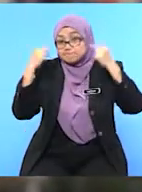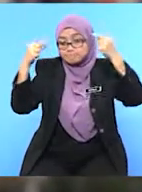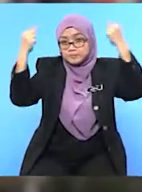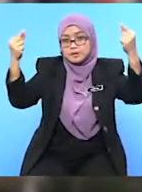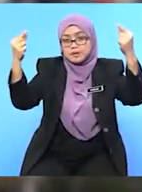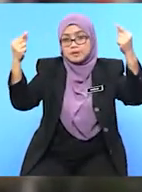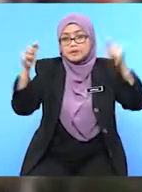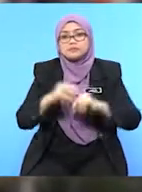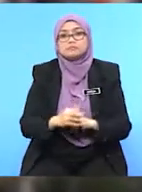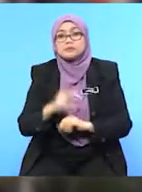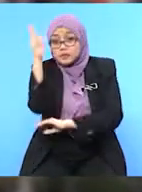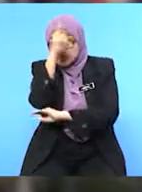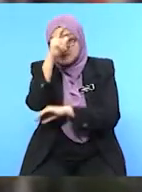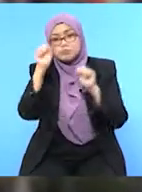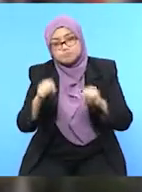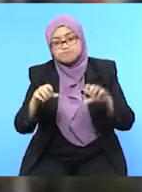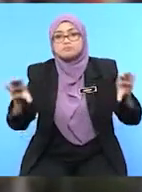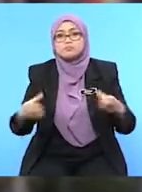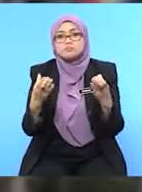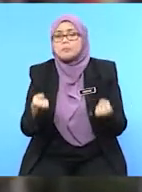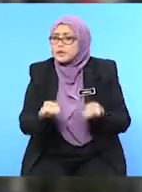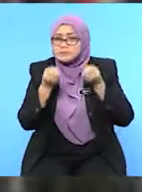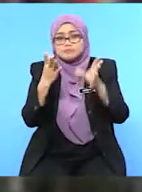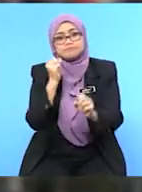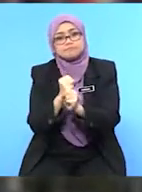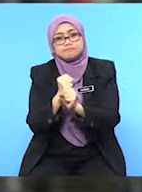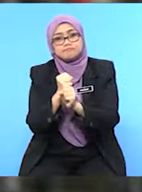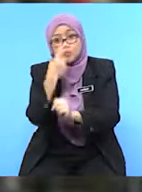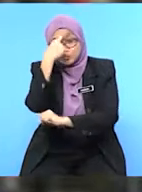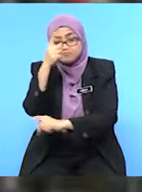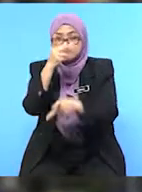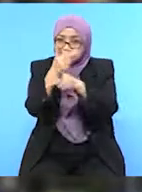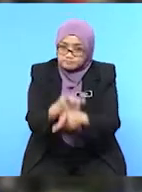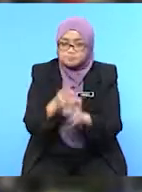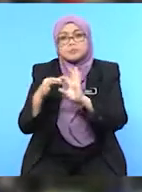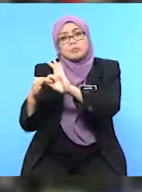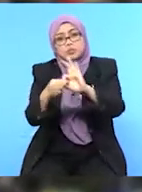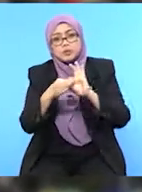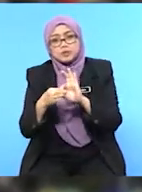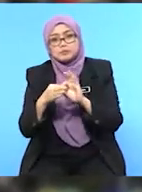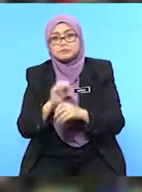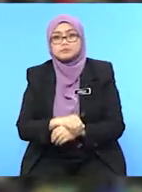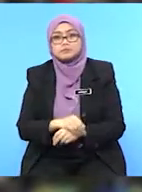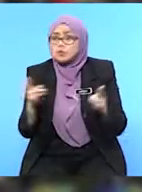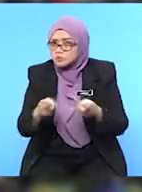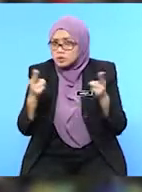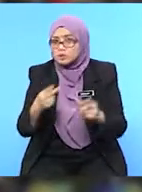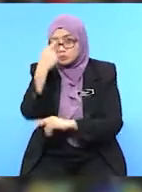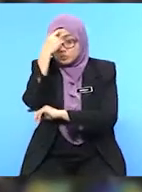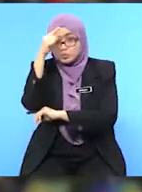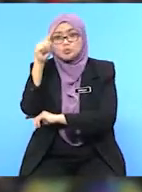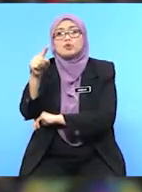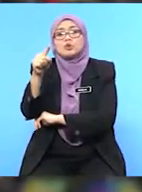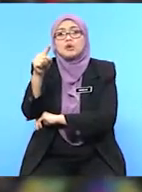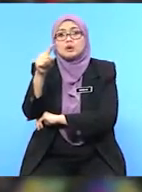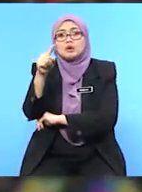merancang dan melaksanakan berbagai usaha dalam mengukuhkan perpaduannya ke antara usaha untuk mengumpulkan